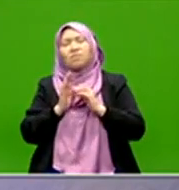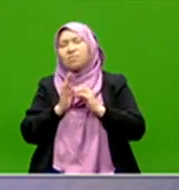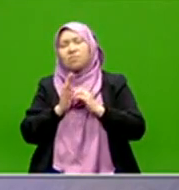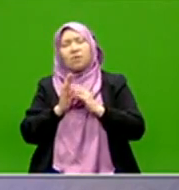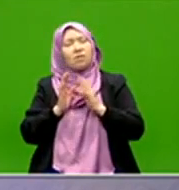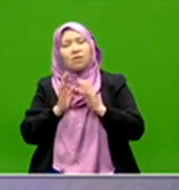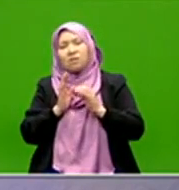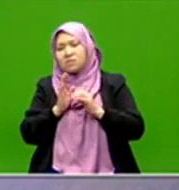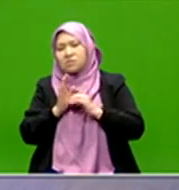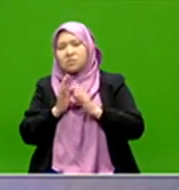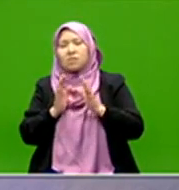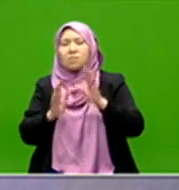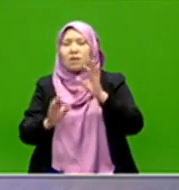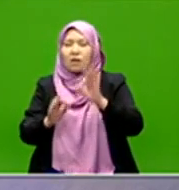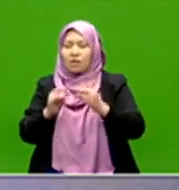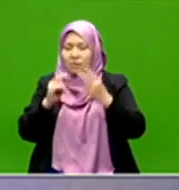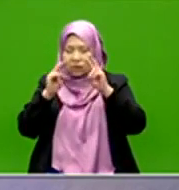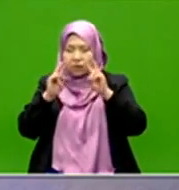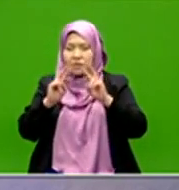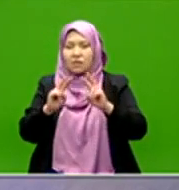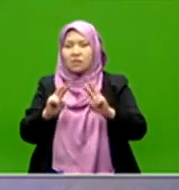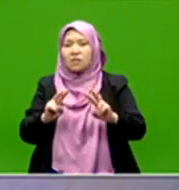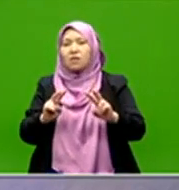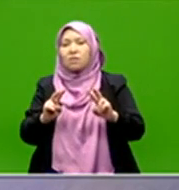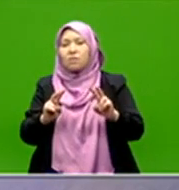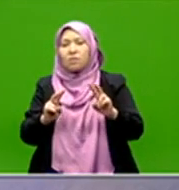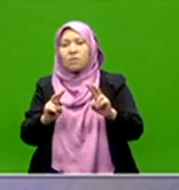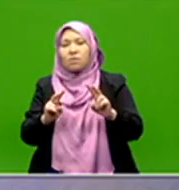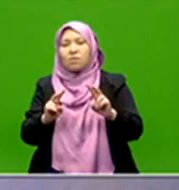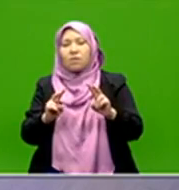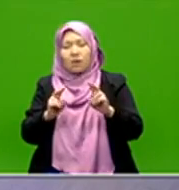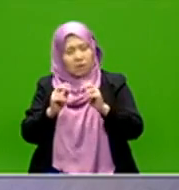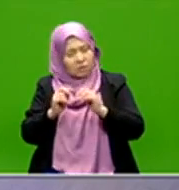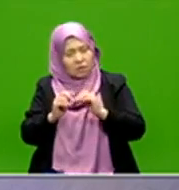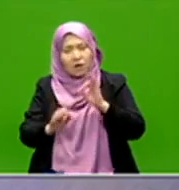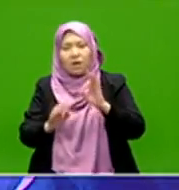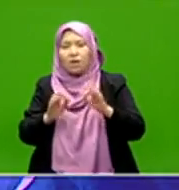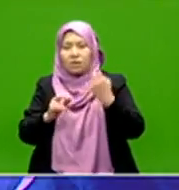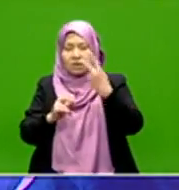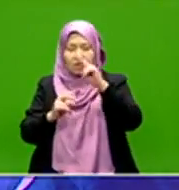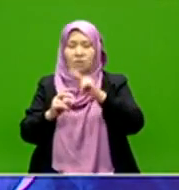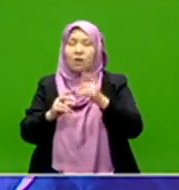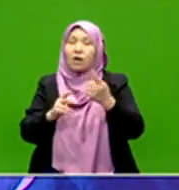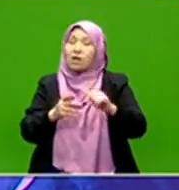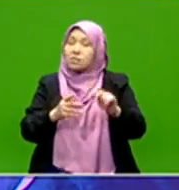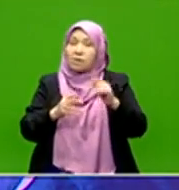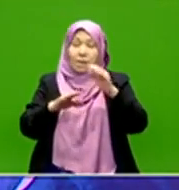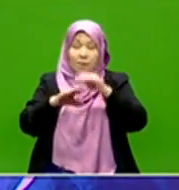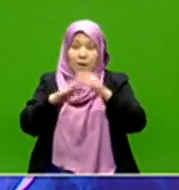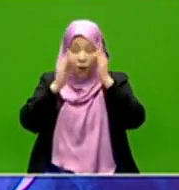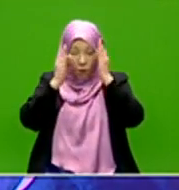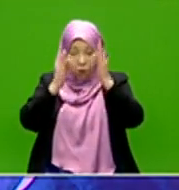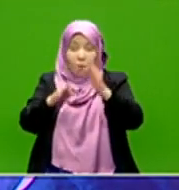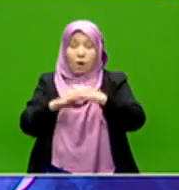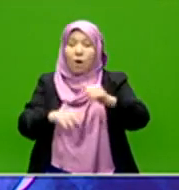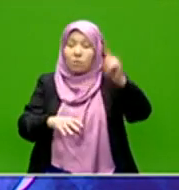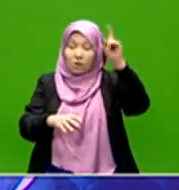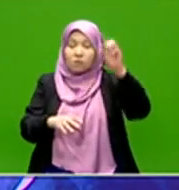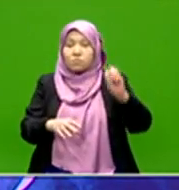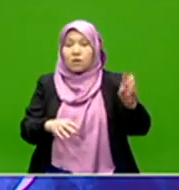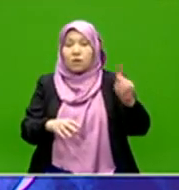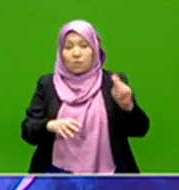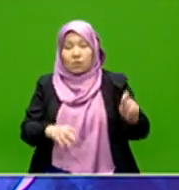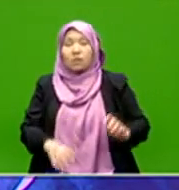kita, Ustaz Faz pernah sebut sebelum ni, kita rasa kita seorang diri sahaja, hanya dengan Allah subhanahu dengan Allah ta'ala. Subhanallah. Kan, ingat lagi